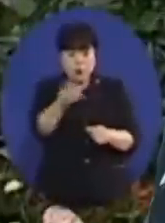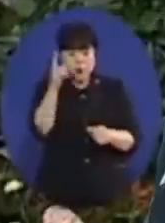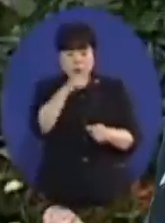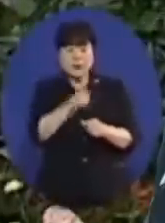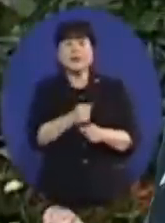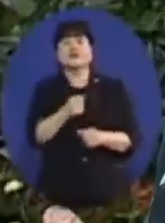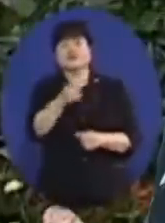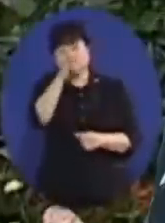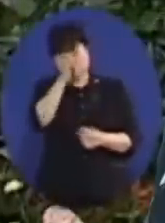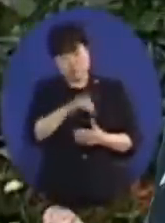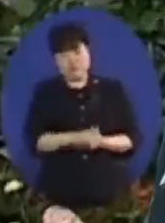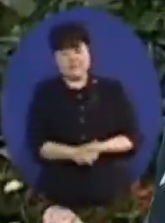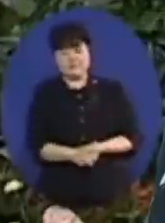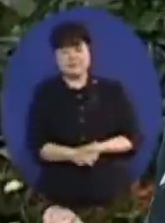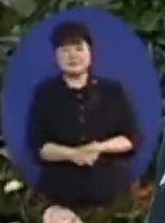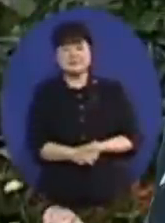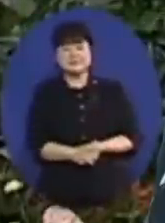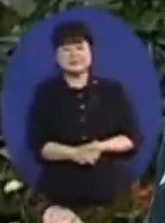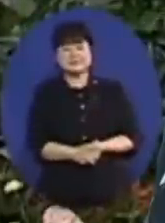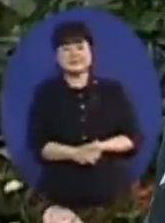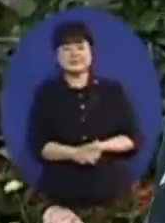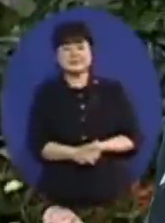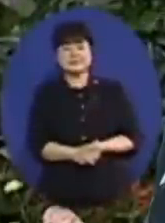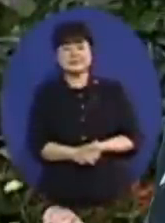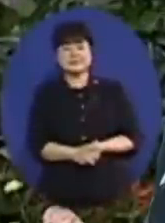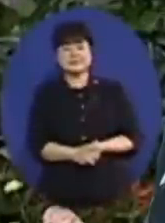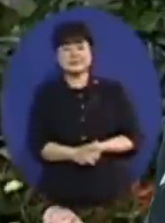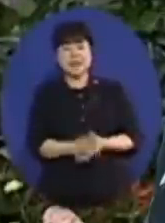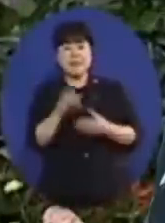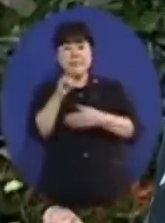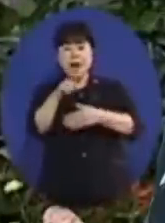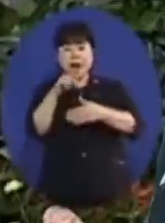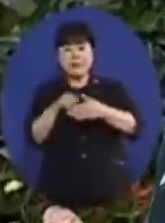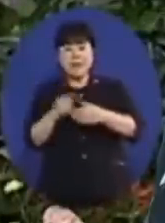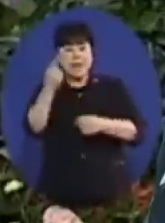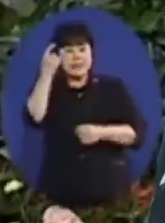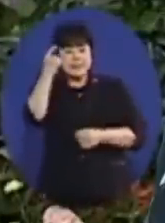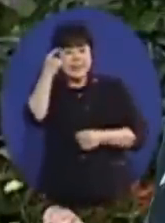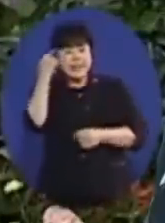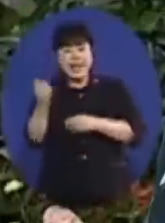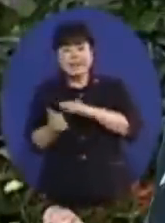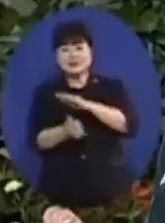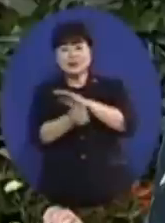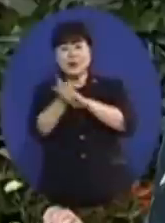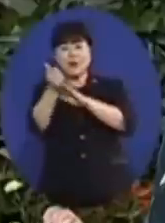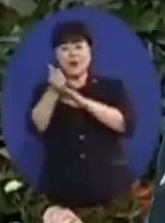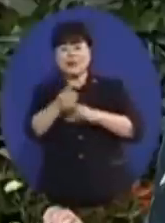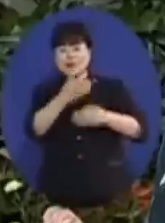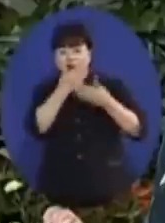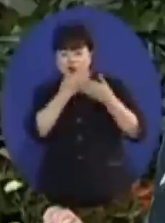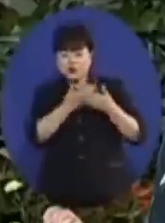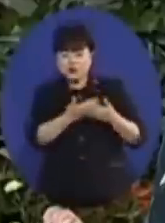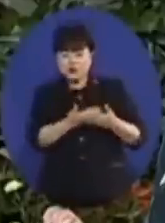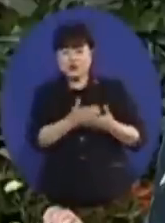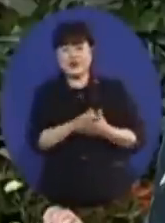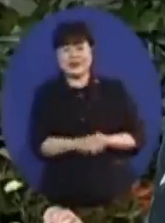나쁘게 만들기도 하는 것입니다 굉장히 마음에 생각과 소문이 중요합니다